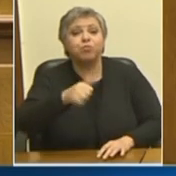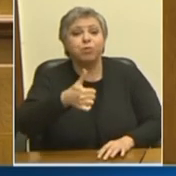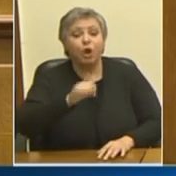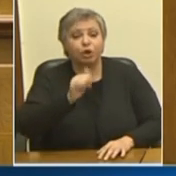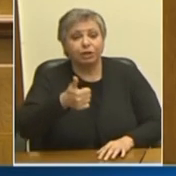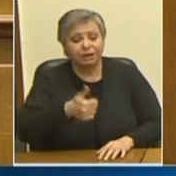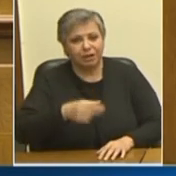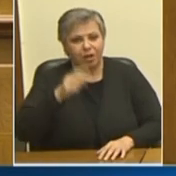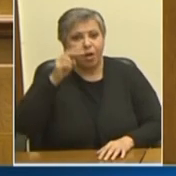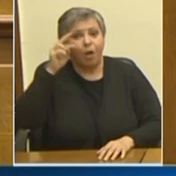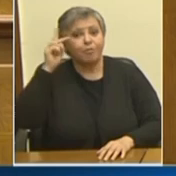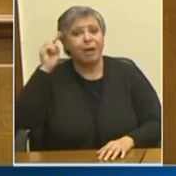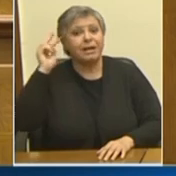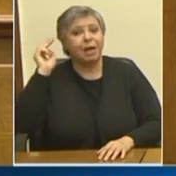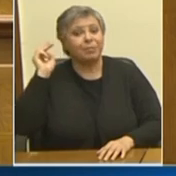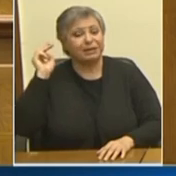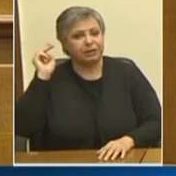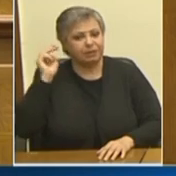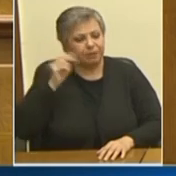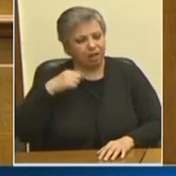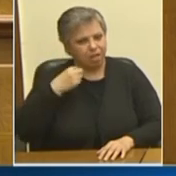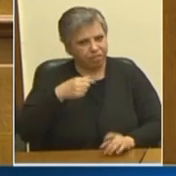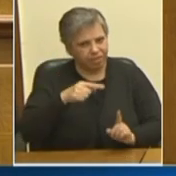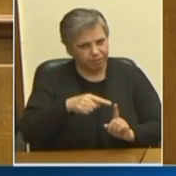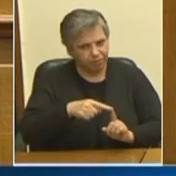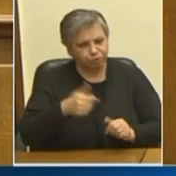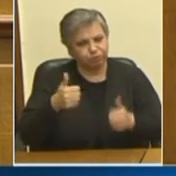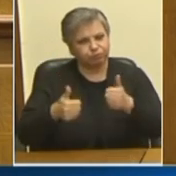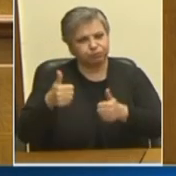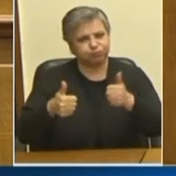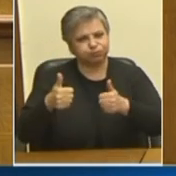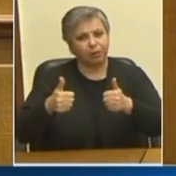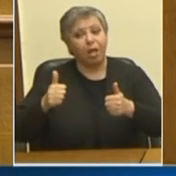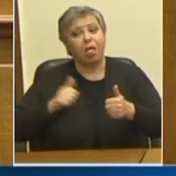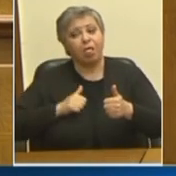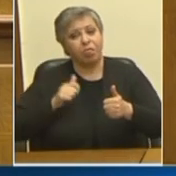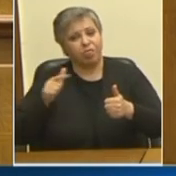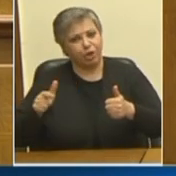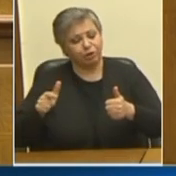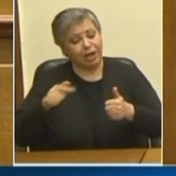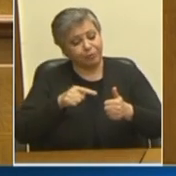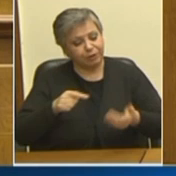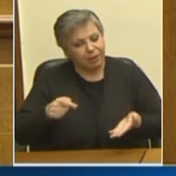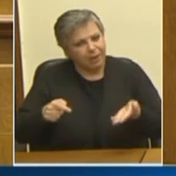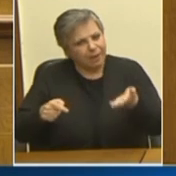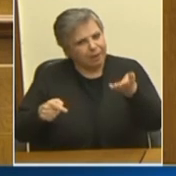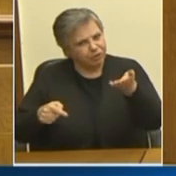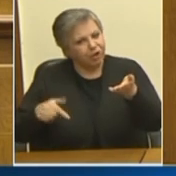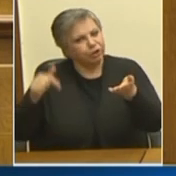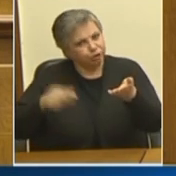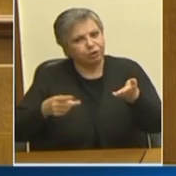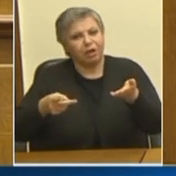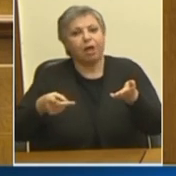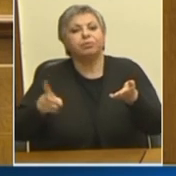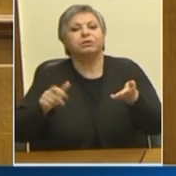κρατικά πανεπιστήμια να ανταγωνιστούν τα ιδιωτικά και τότε να δώσουμε το πράσινο φως. Το κόμμα μας, η Ένωση Κεντρών, είναι υπέρ του